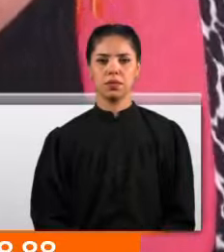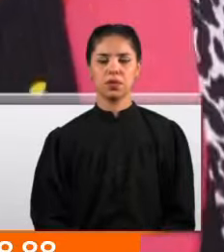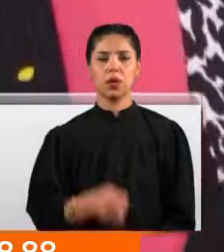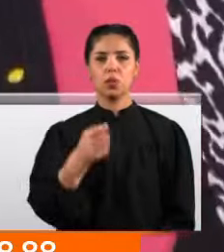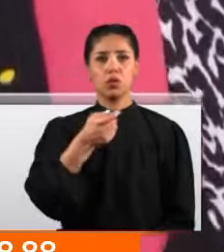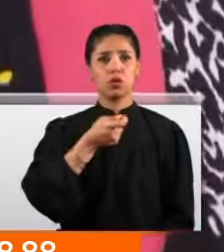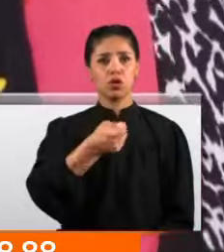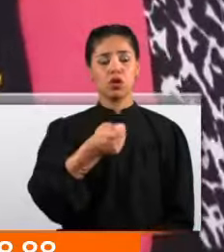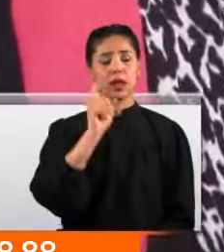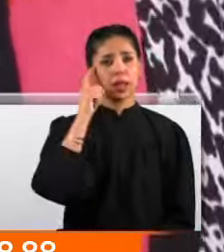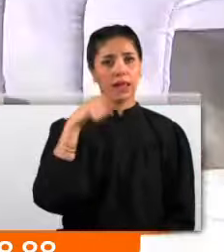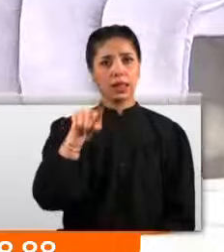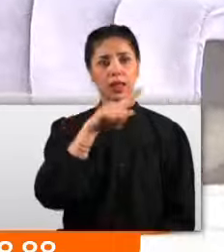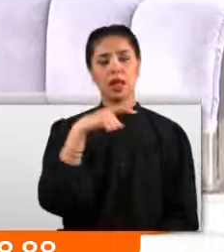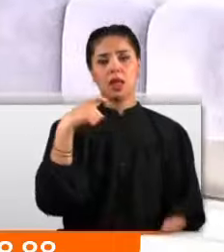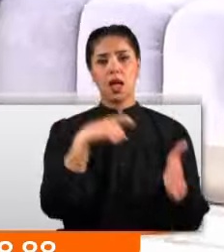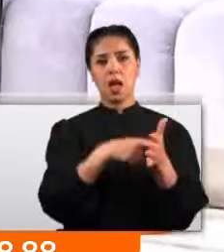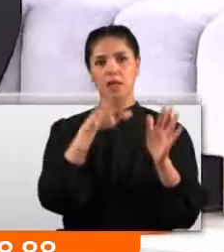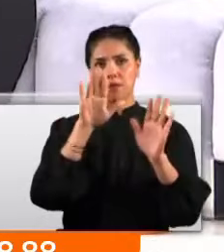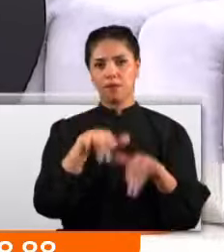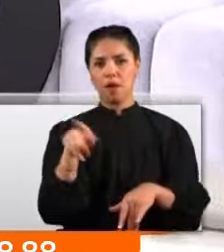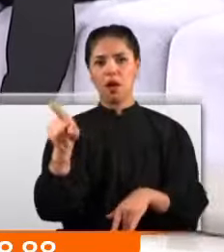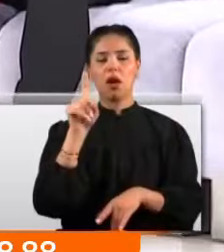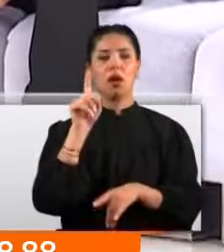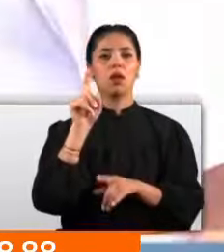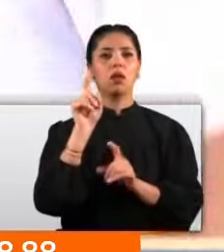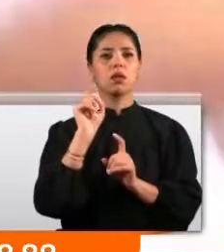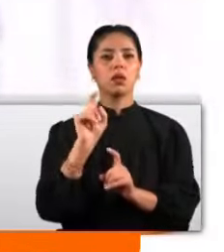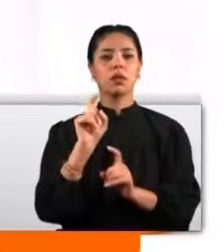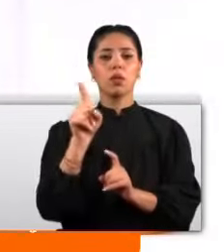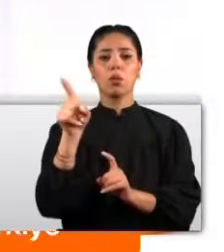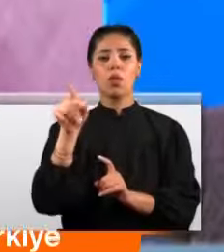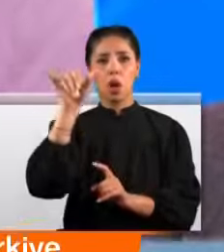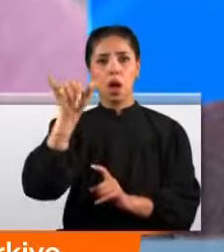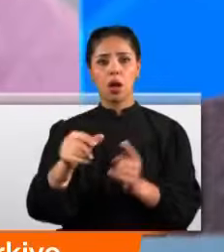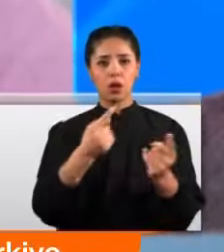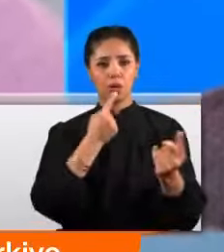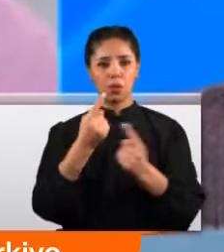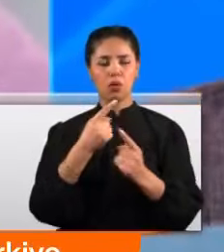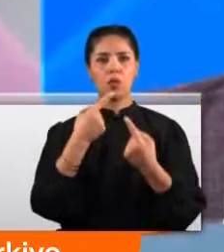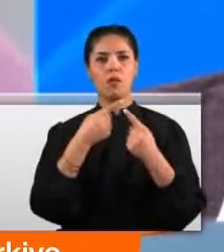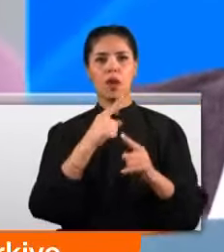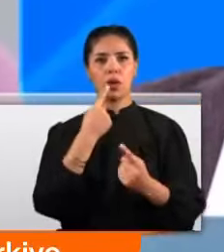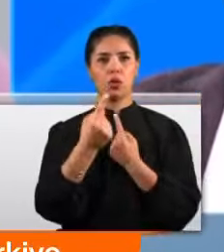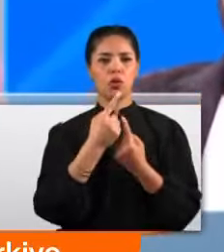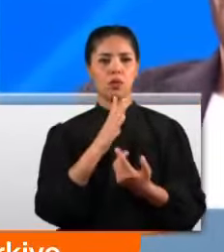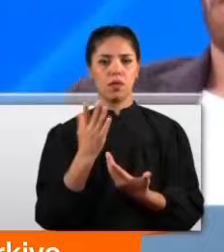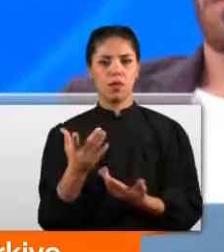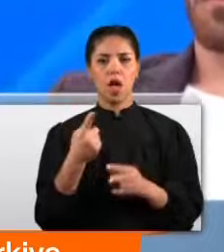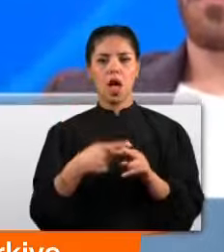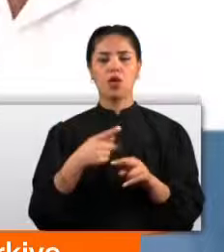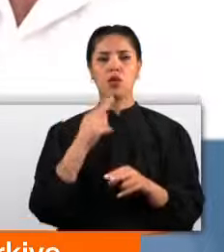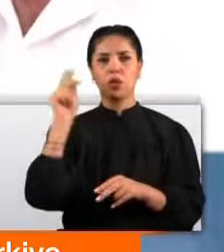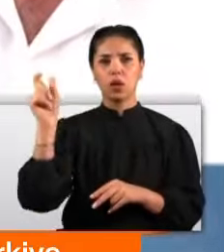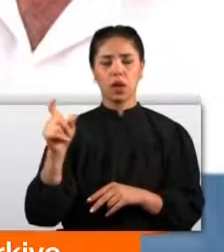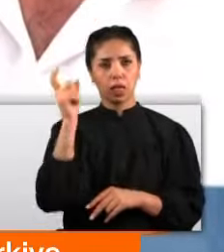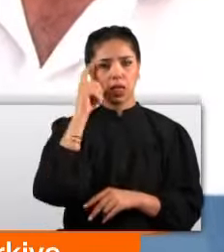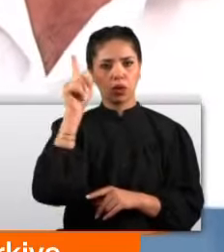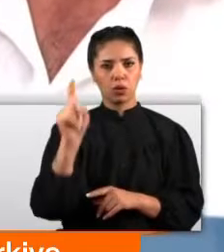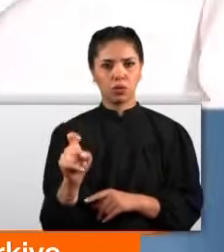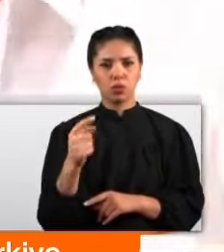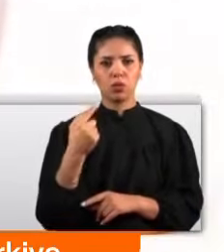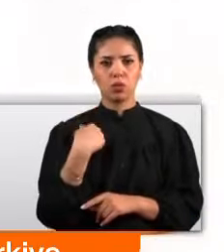cinayet iddiasında adı geçti. Hakkındaki söylemlerle çelişkili yanıtlar verdi. Ayşegül diye birini tanıyor musun? Tanımıyorum abla. Merhaba Mehmet,